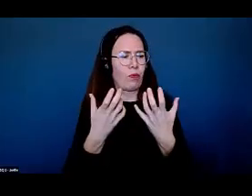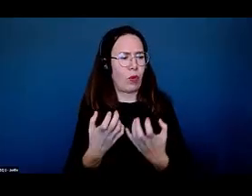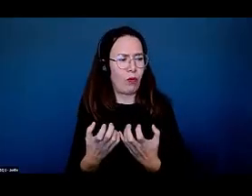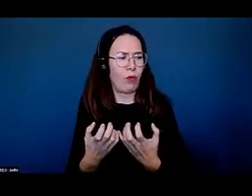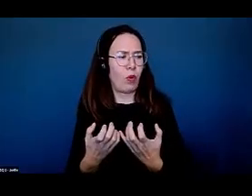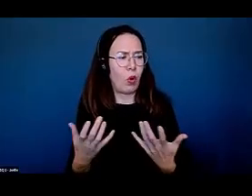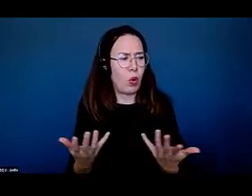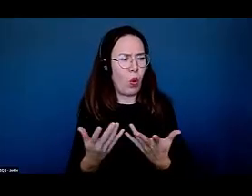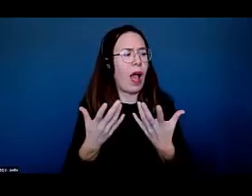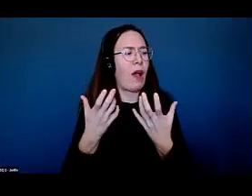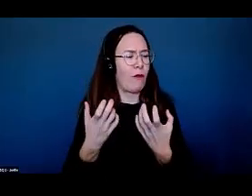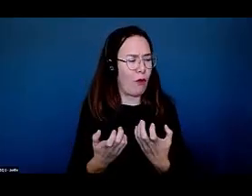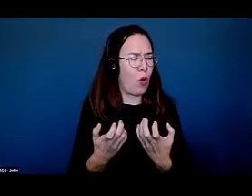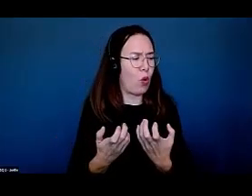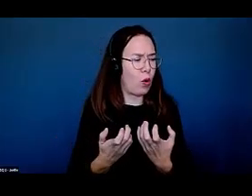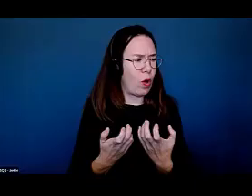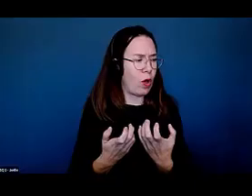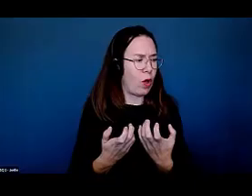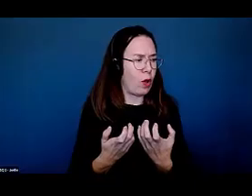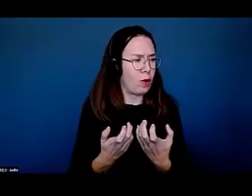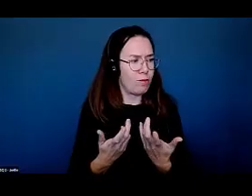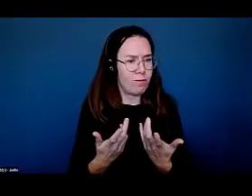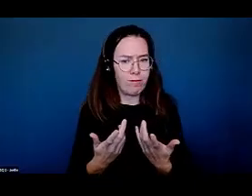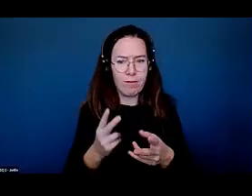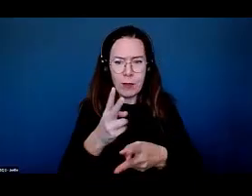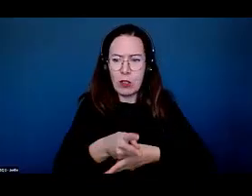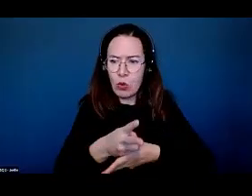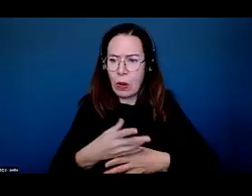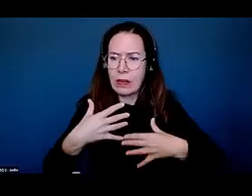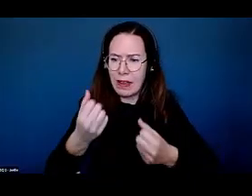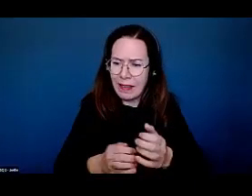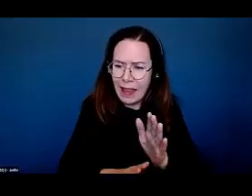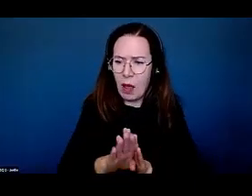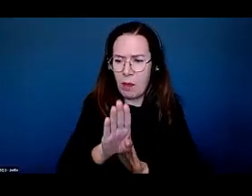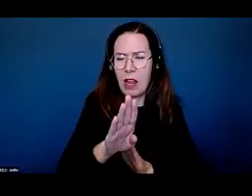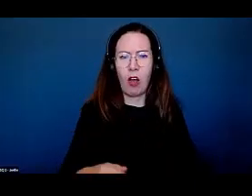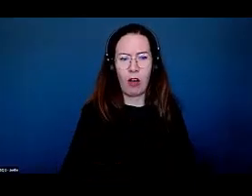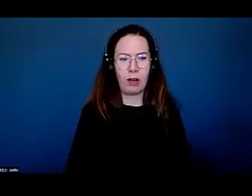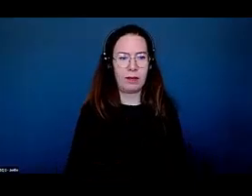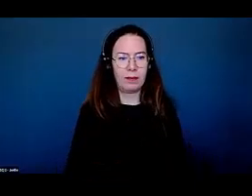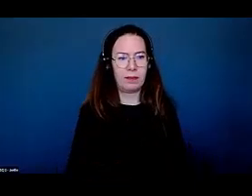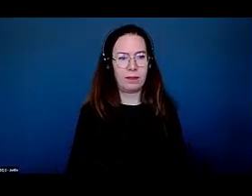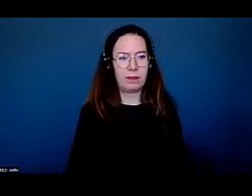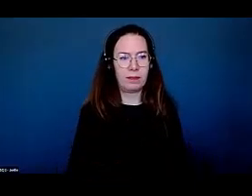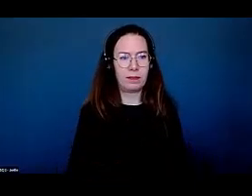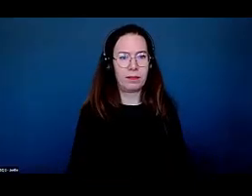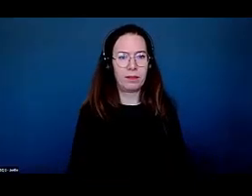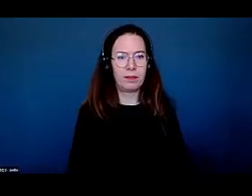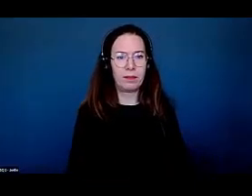le désir de améliorer les soins de santé.